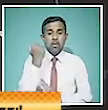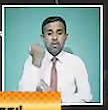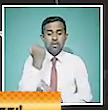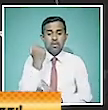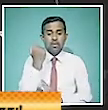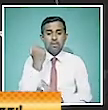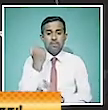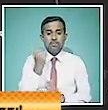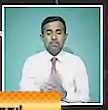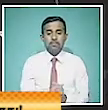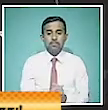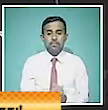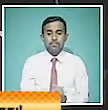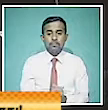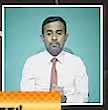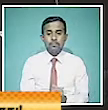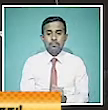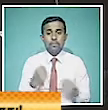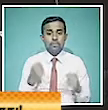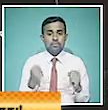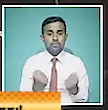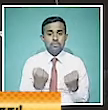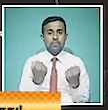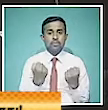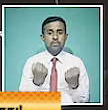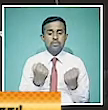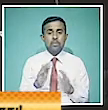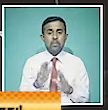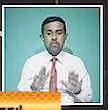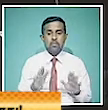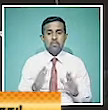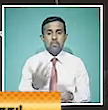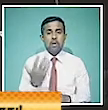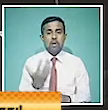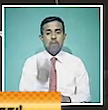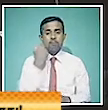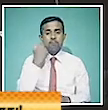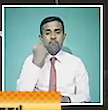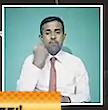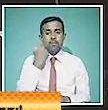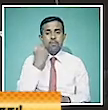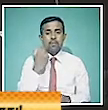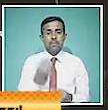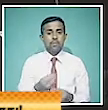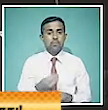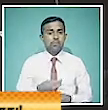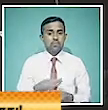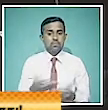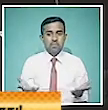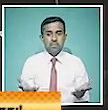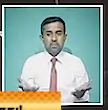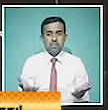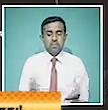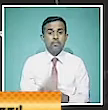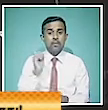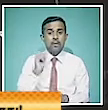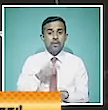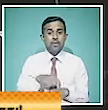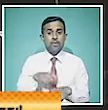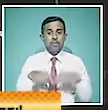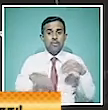காலத்தில் யார் யாரெல்லாம் அமைச்சராக இருந்தார்களோ அவர்களுக்கு வாசியாகவும் அவர்களினுடைய தேவைக்காகவும் அரசியல்